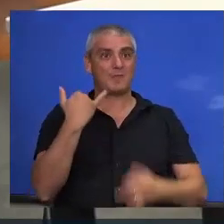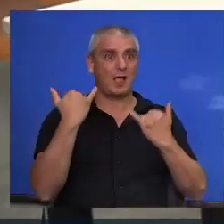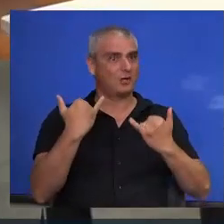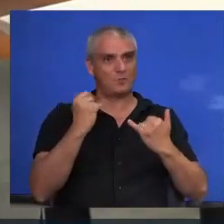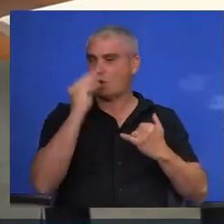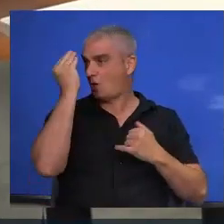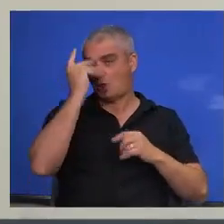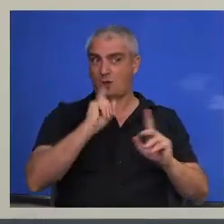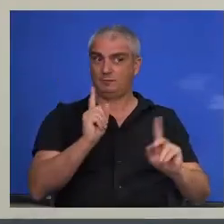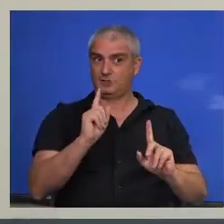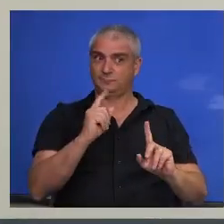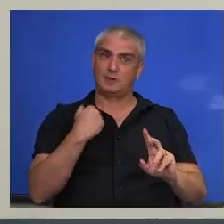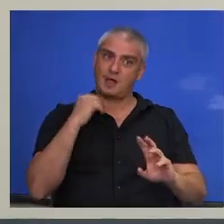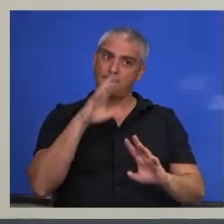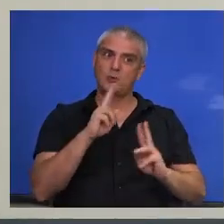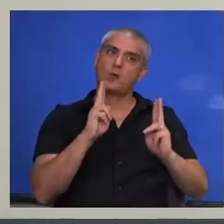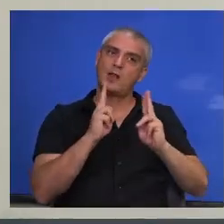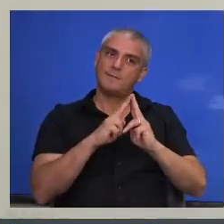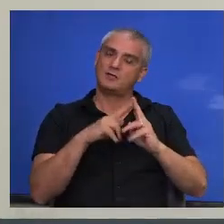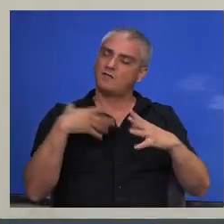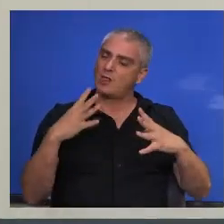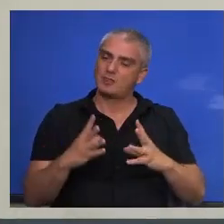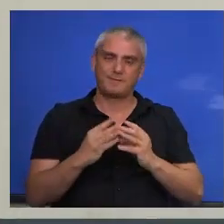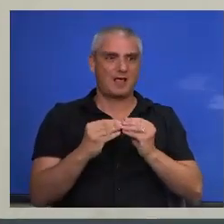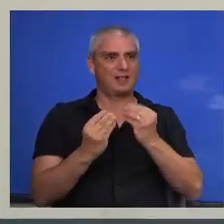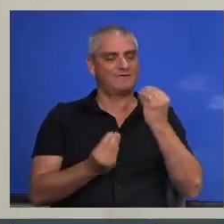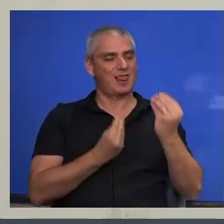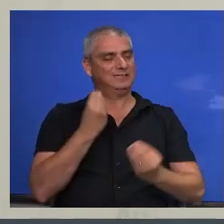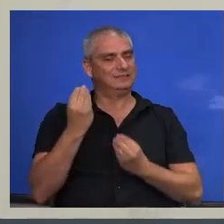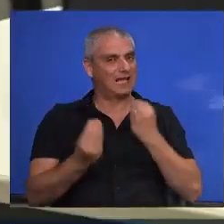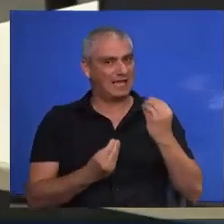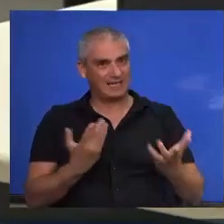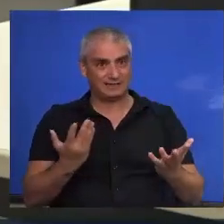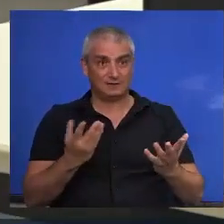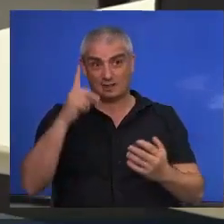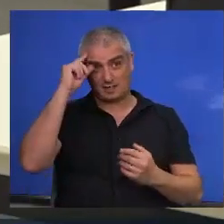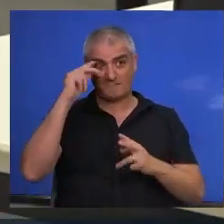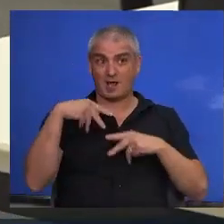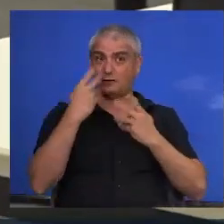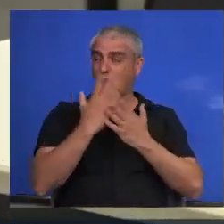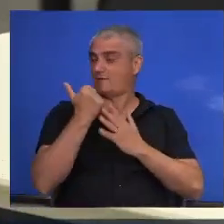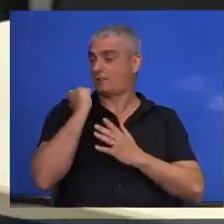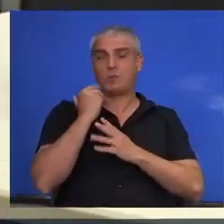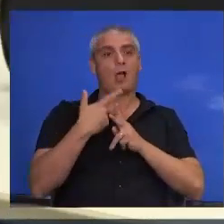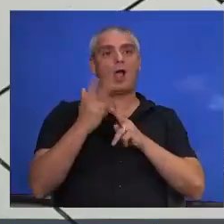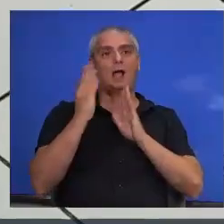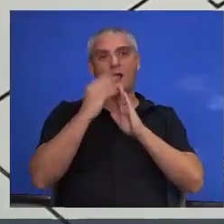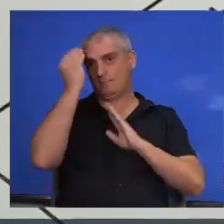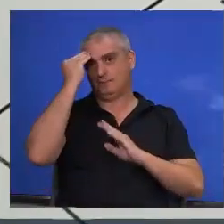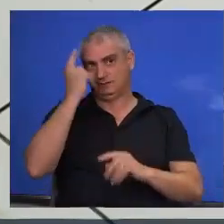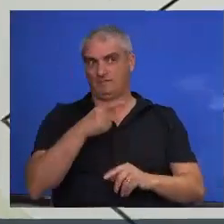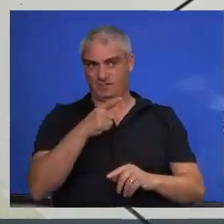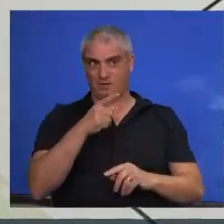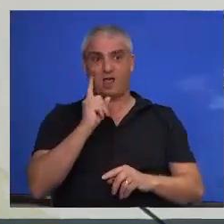אנחנו באנו להתפגש ולהיות ביחד ולשחק. בתל אביב חזרו כבר אתמול רק לבתי הספר, אבל